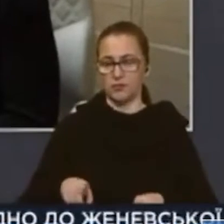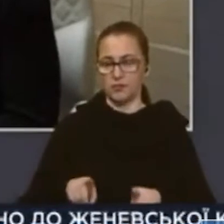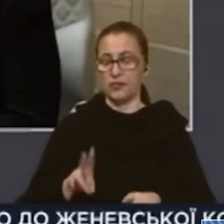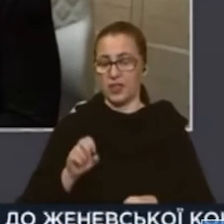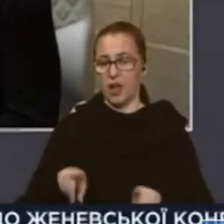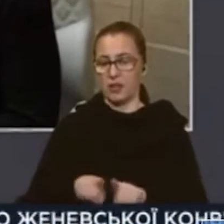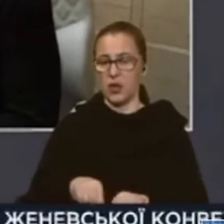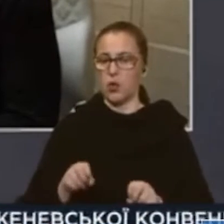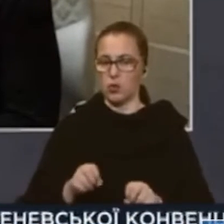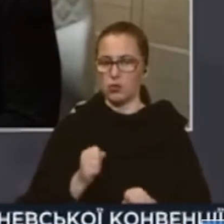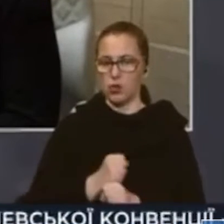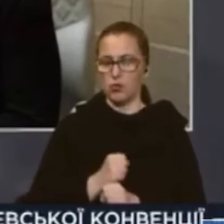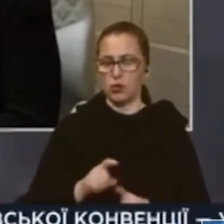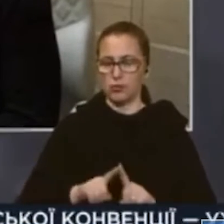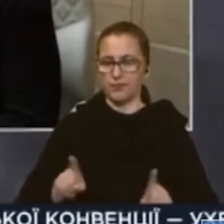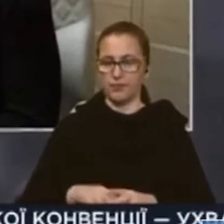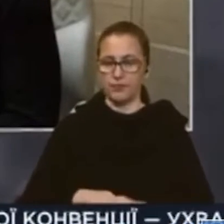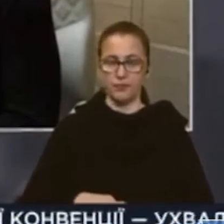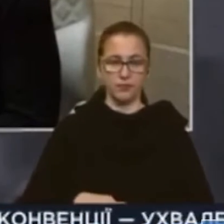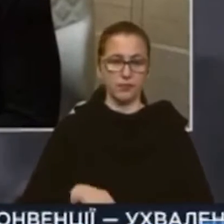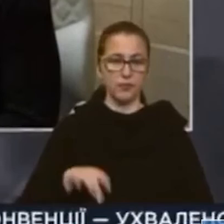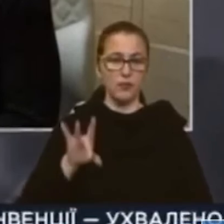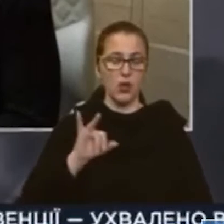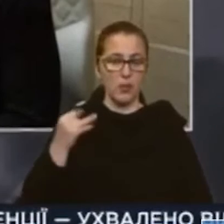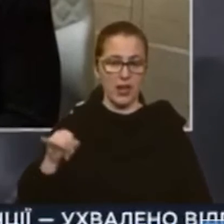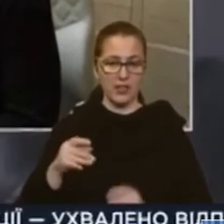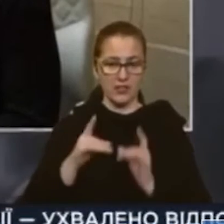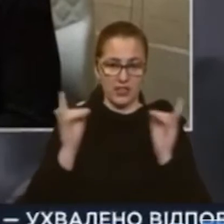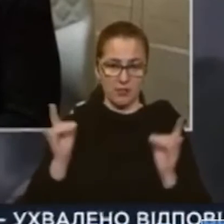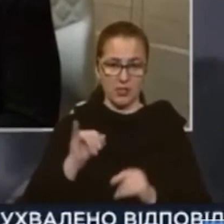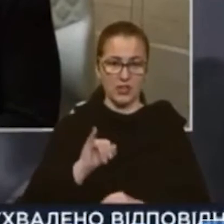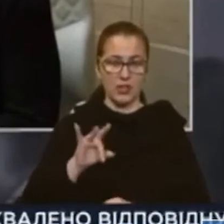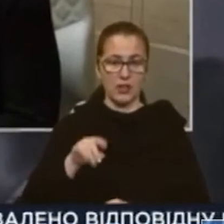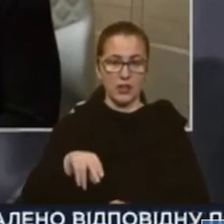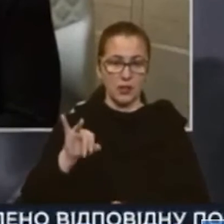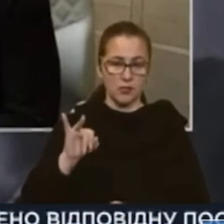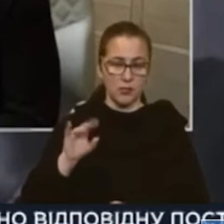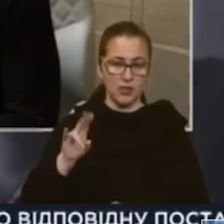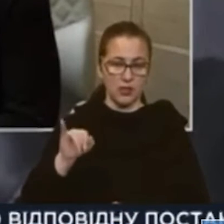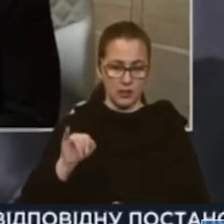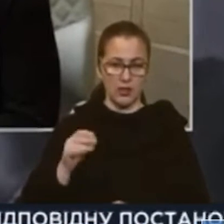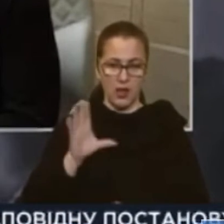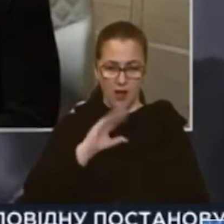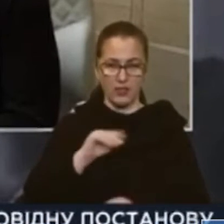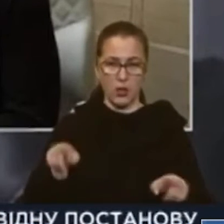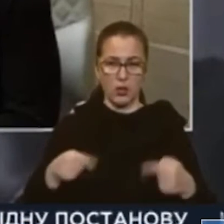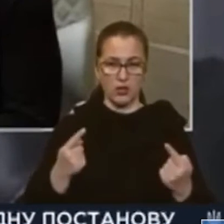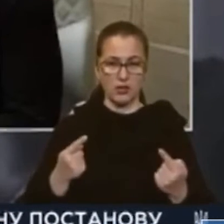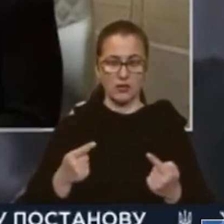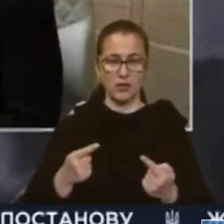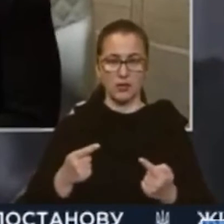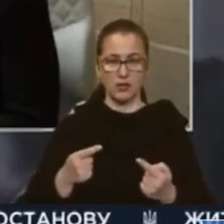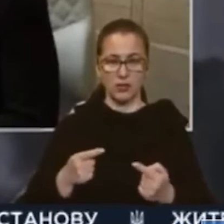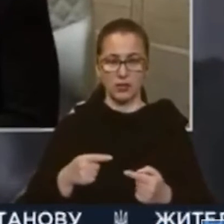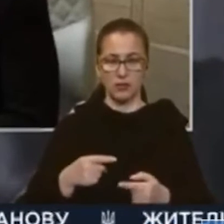спеціалізованим роботам. Пан Андрій Єрмак сказав, що Романівський міст в Ірпені вдалося повернути до роботи. Чи могли б ви